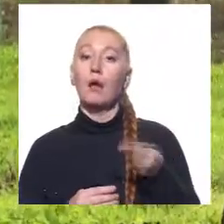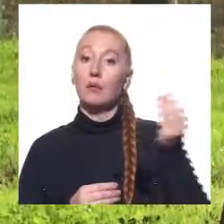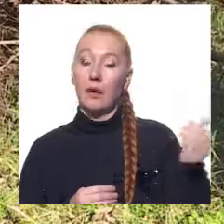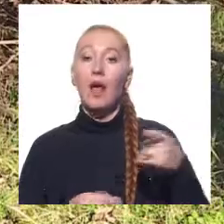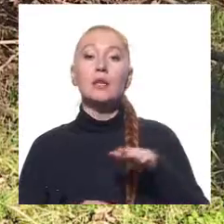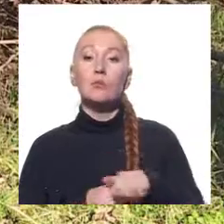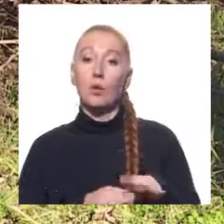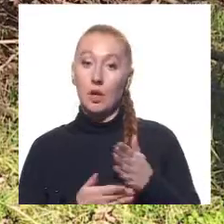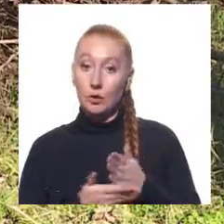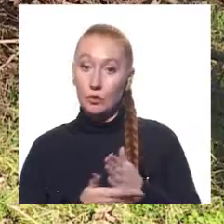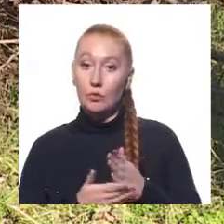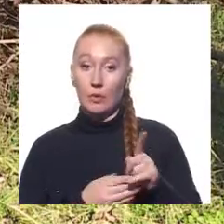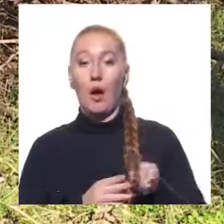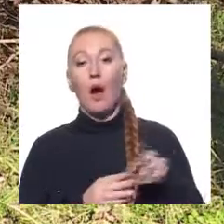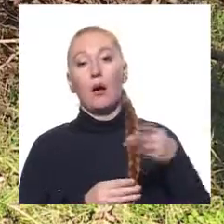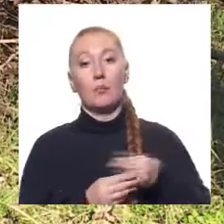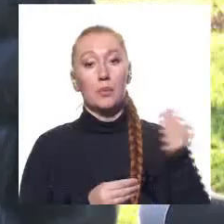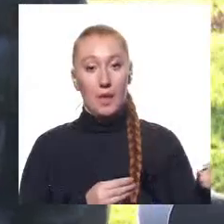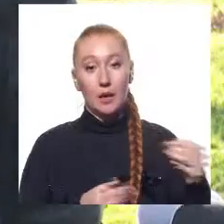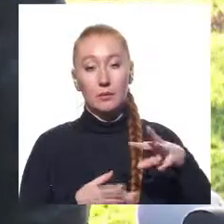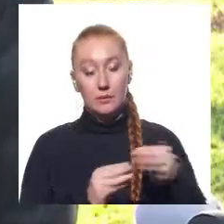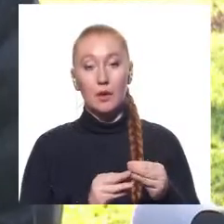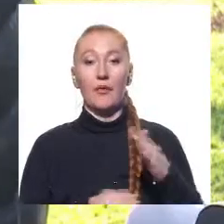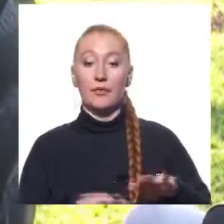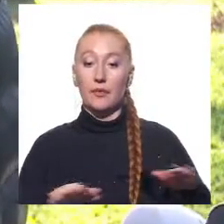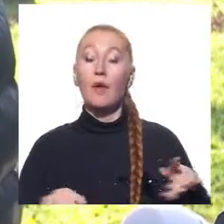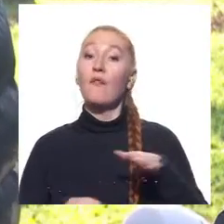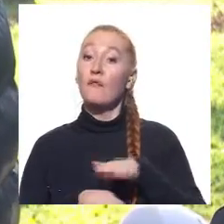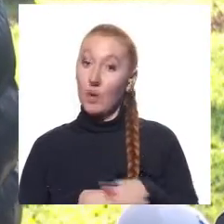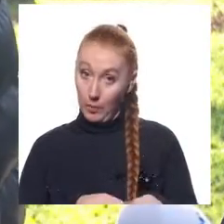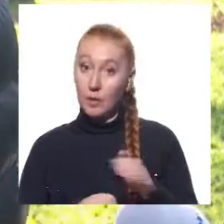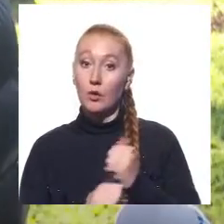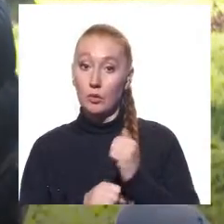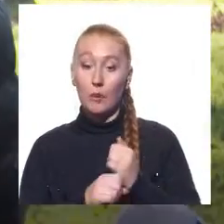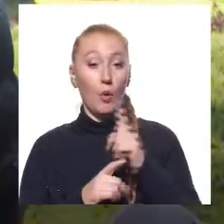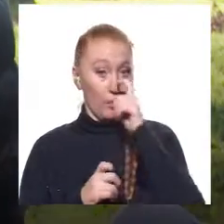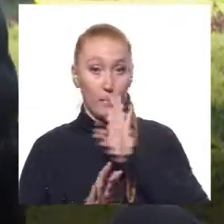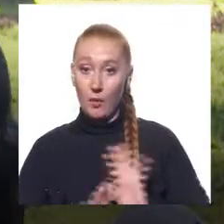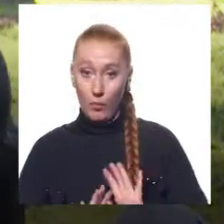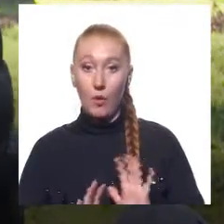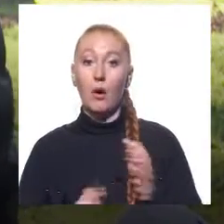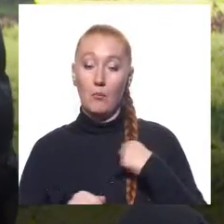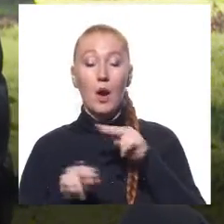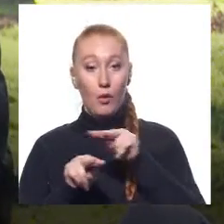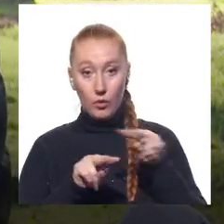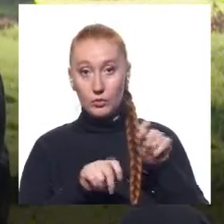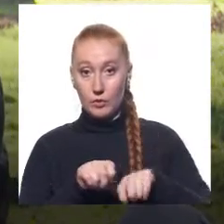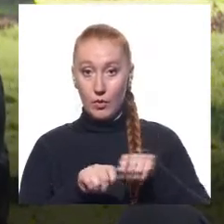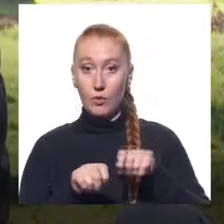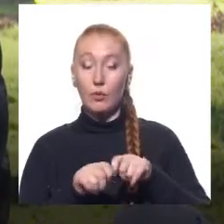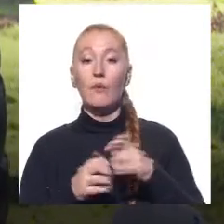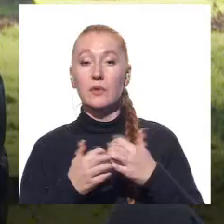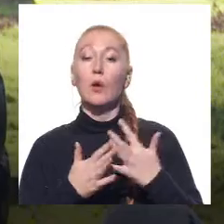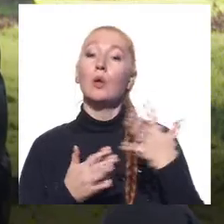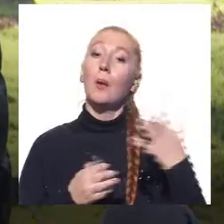виконавчої служби, яка перераховує їх дитині. Виконують роботи вони непогано, ми їх контролюємо. В середньому у нас